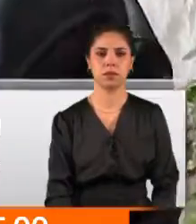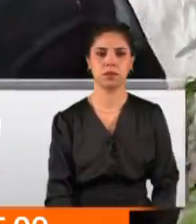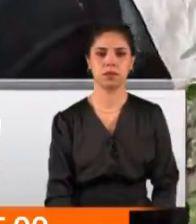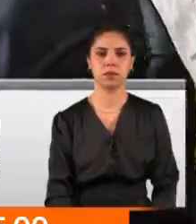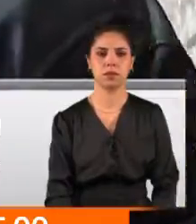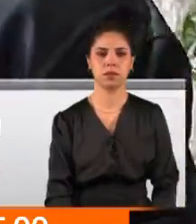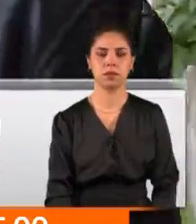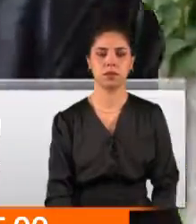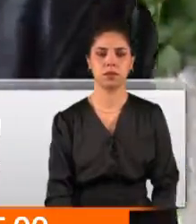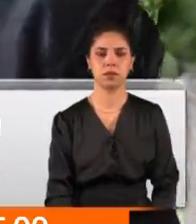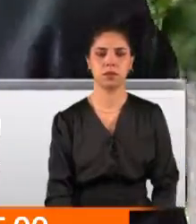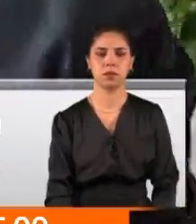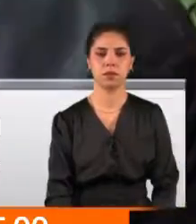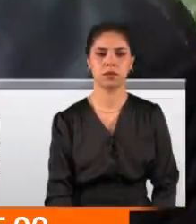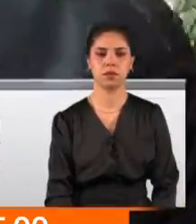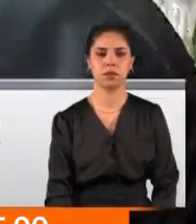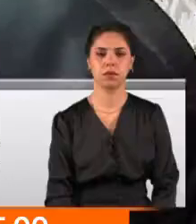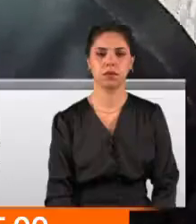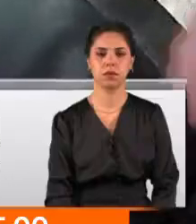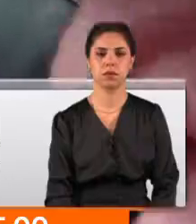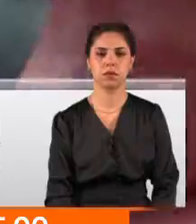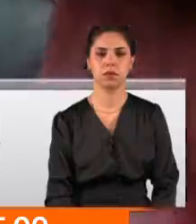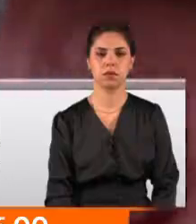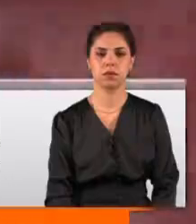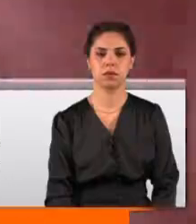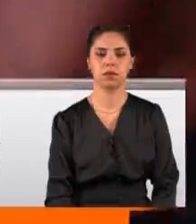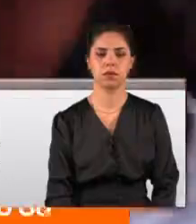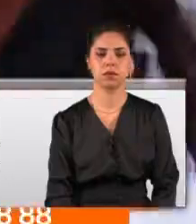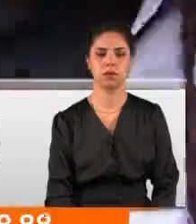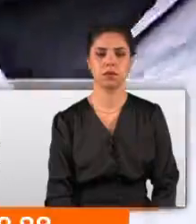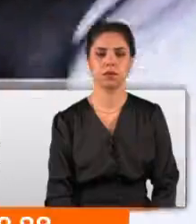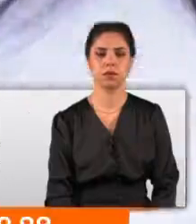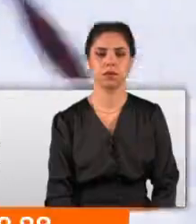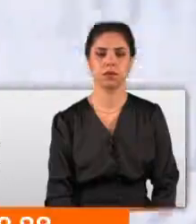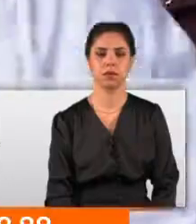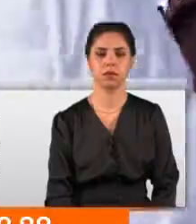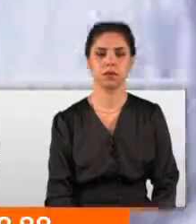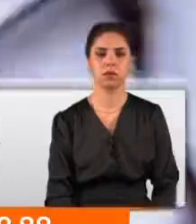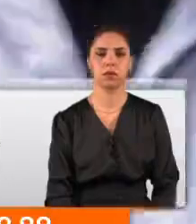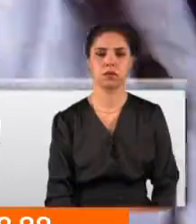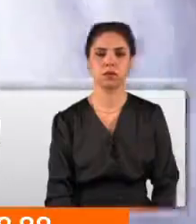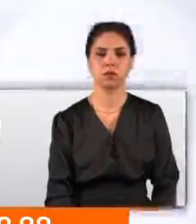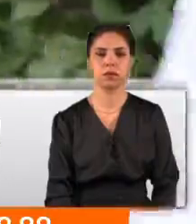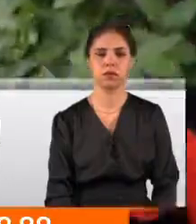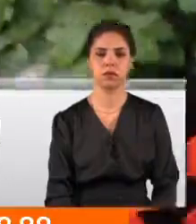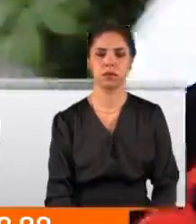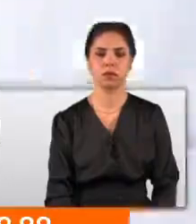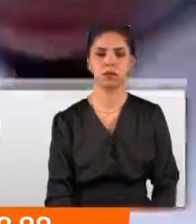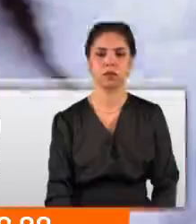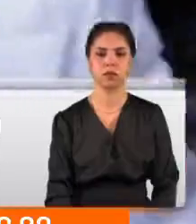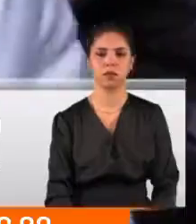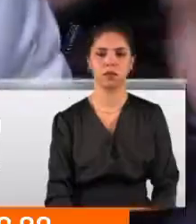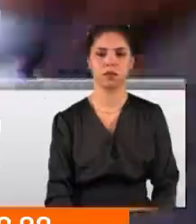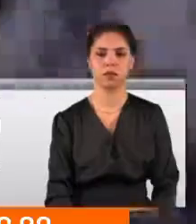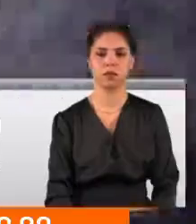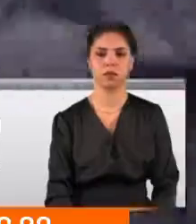Şu bloğun karotu henüz belediyeye sunulmamış. Karot olmamış elimizde gösterdik değil mi? Elimizde diyorlar. Ölcan Bey getirmesin. Karotları getir abi. Karotları belediyeye